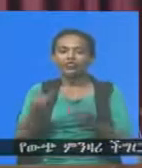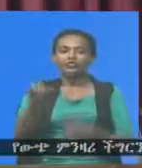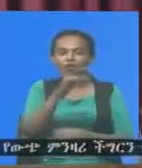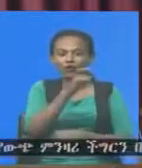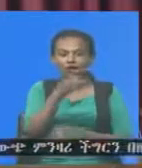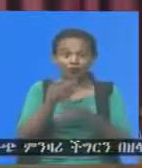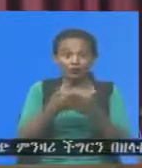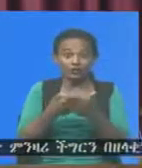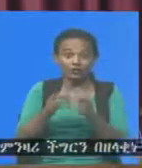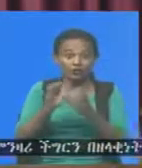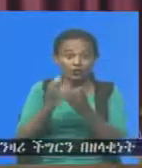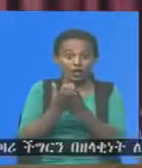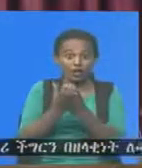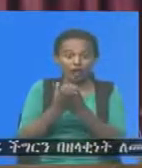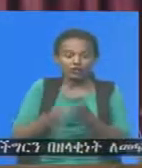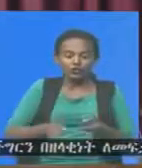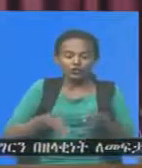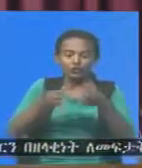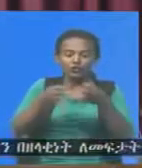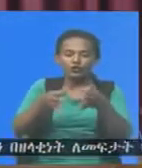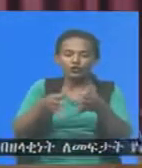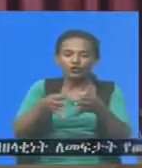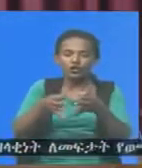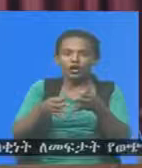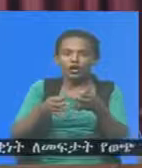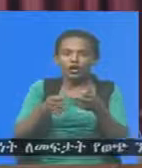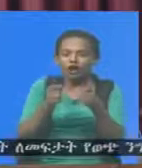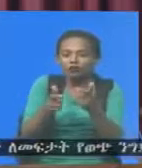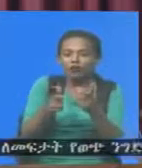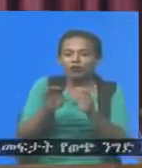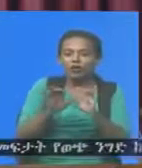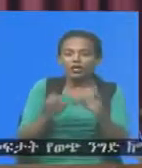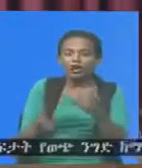አግባብ ሽግግሩን በማሳለጥ አንደኛ